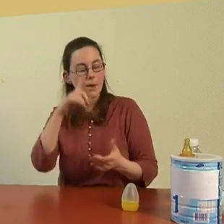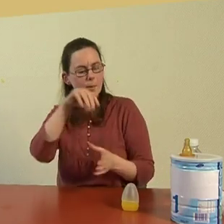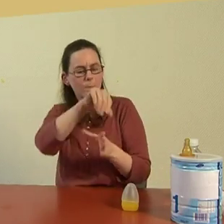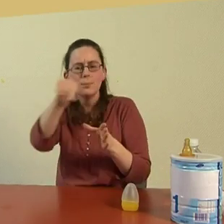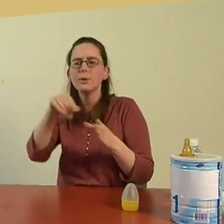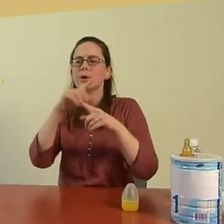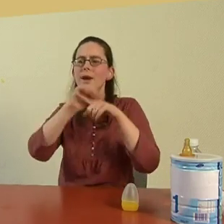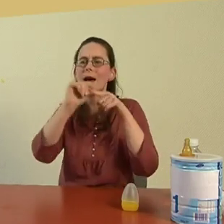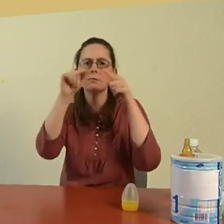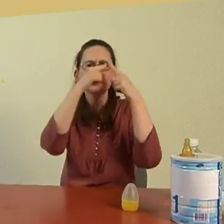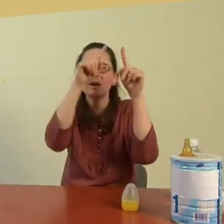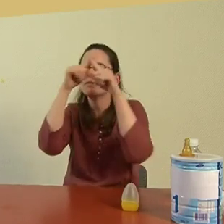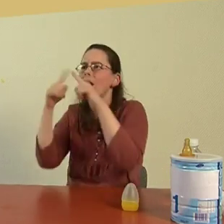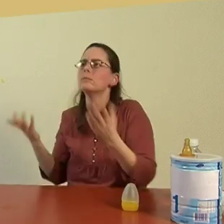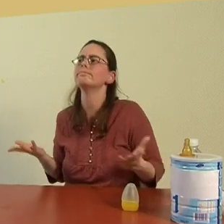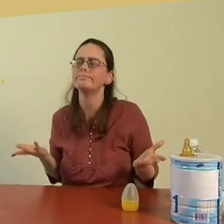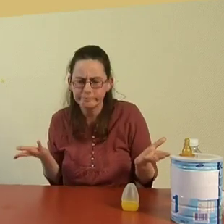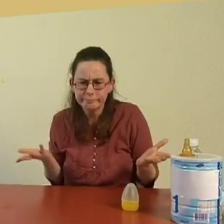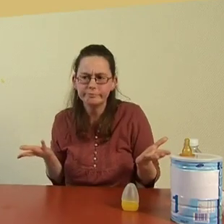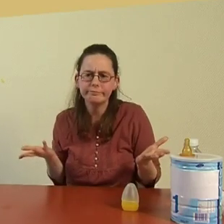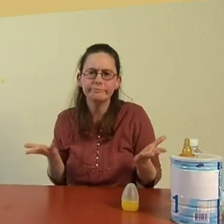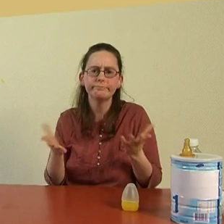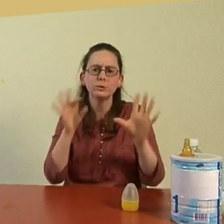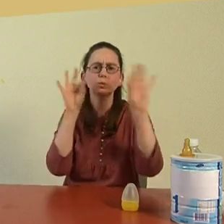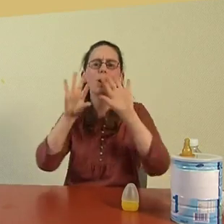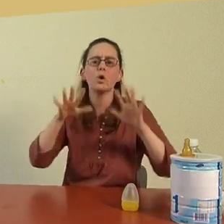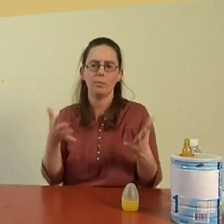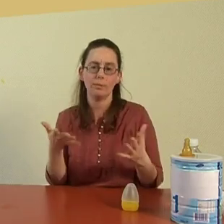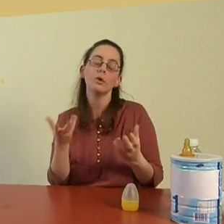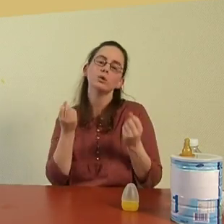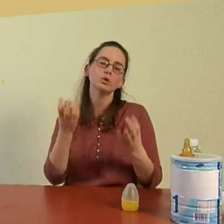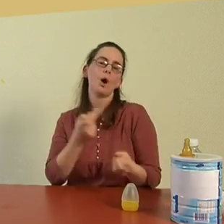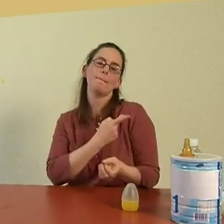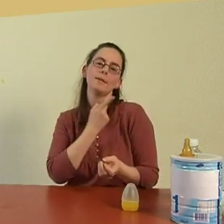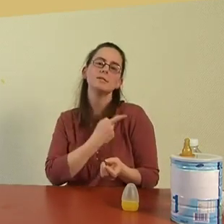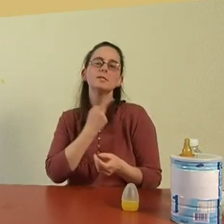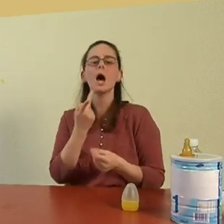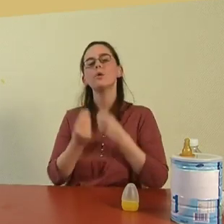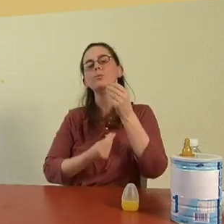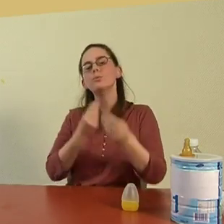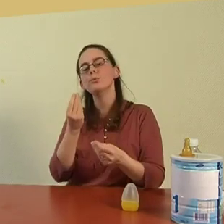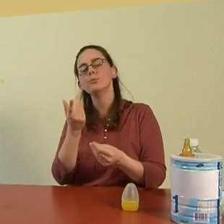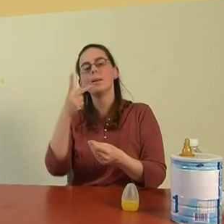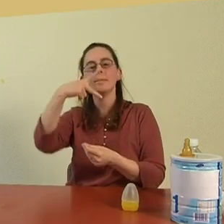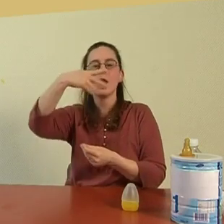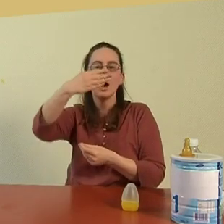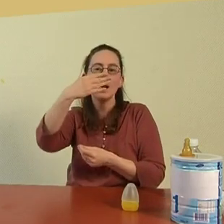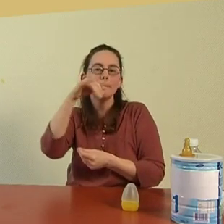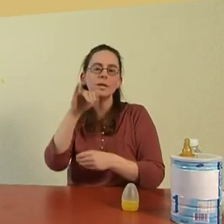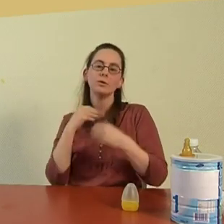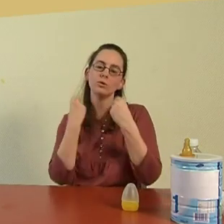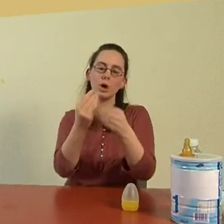Alors pour les tétines, c'est fait. Ensuite, pour les poudres, de la même façon, il y en a plusieurs et comment les choisir? On